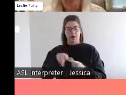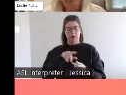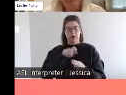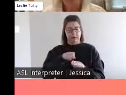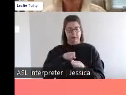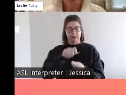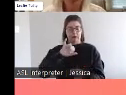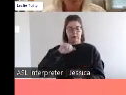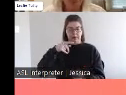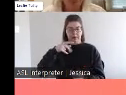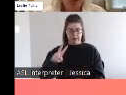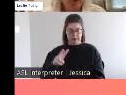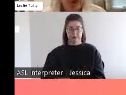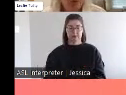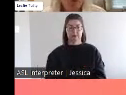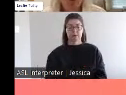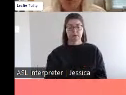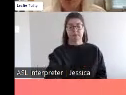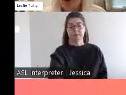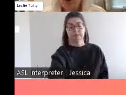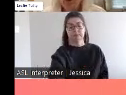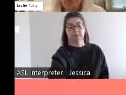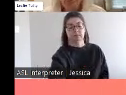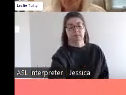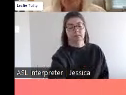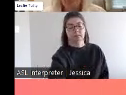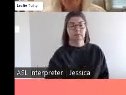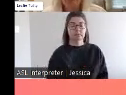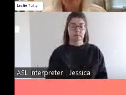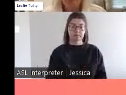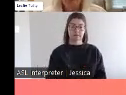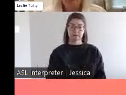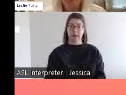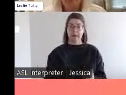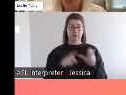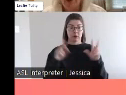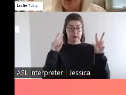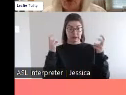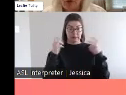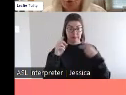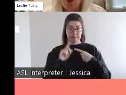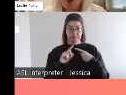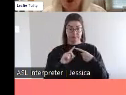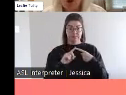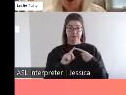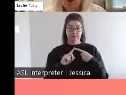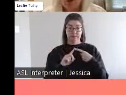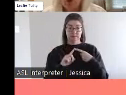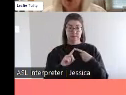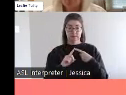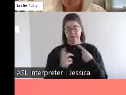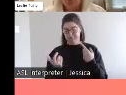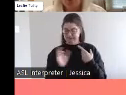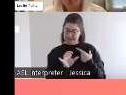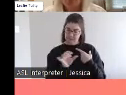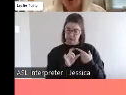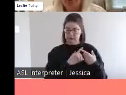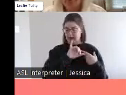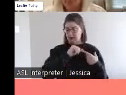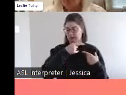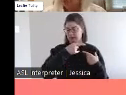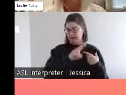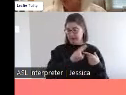Surtout le counseling portant sur la violence conjugale. Le troisième thème qui reflète le